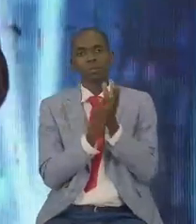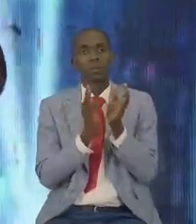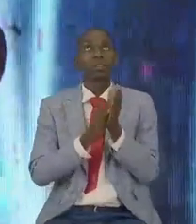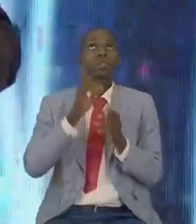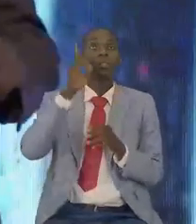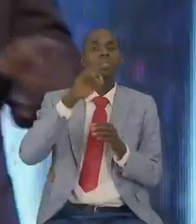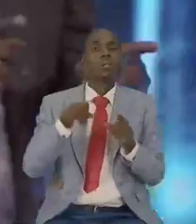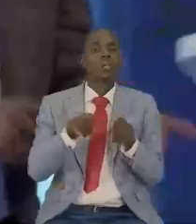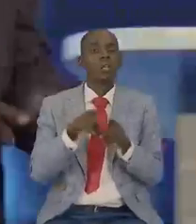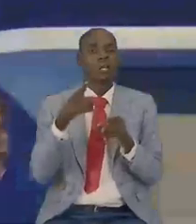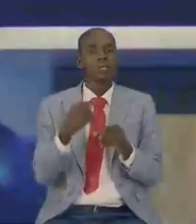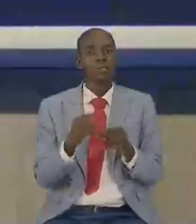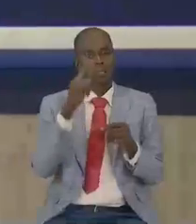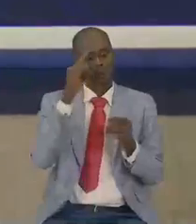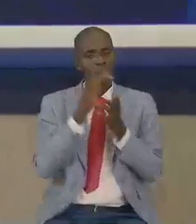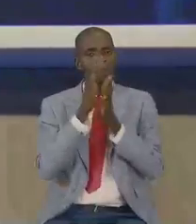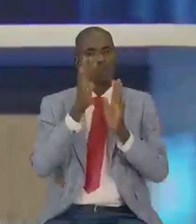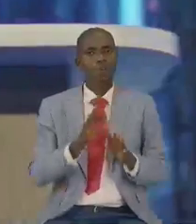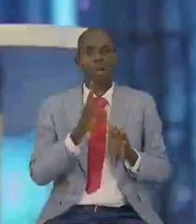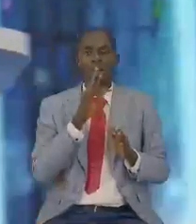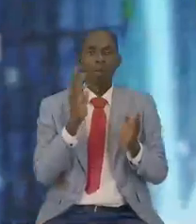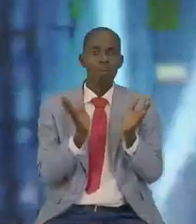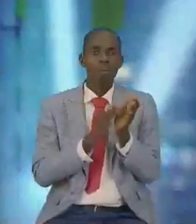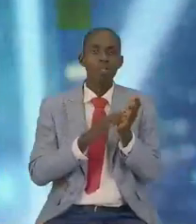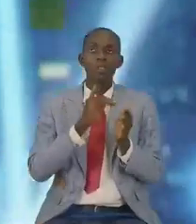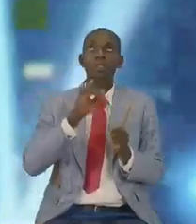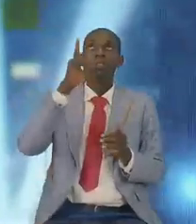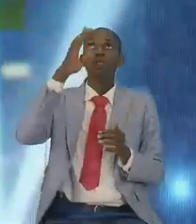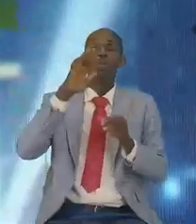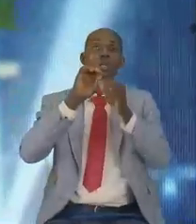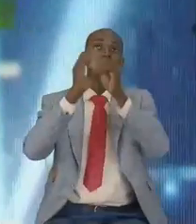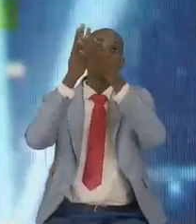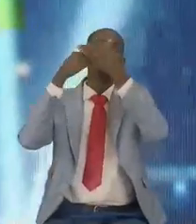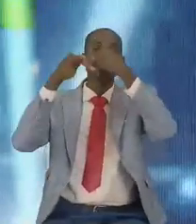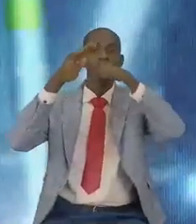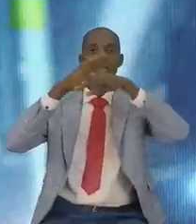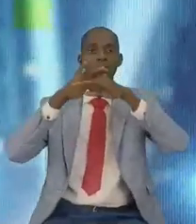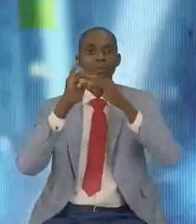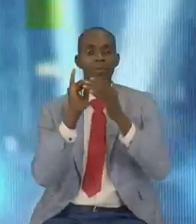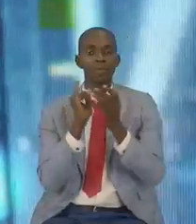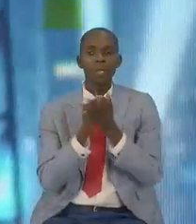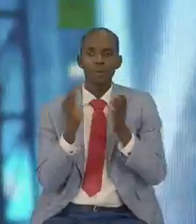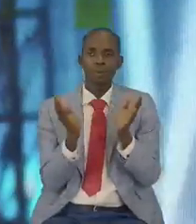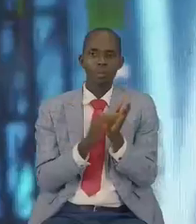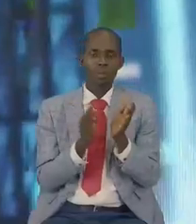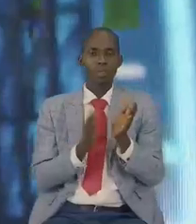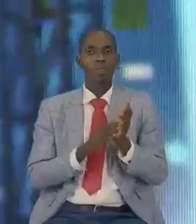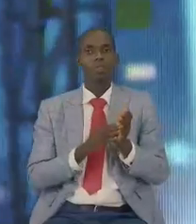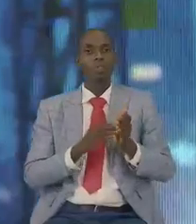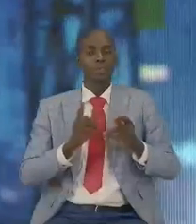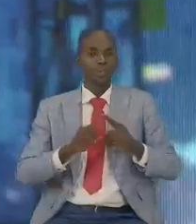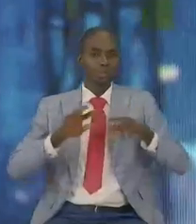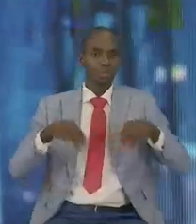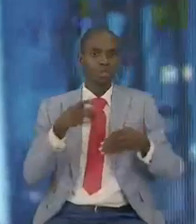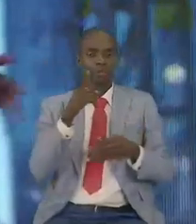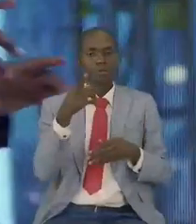comme ces saints qui le louent au ciel. C'est loin de Dieu, à lui appartient le